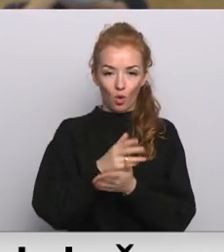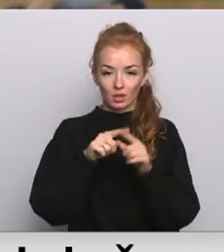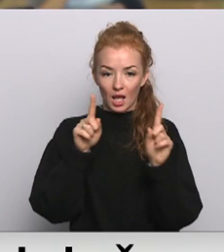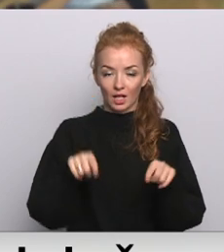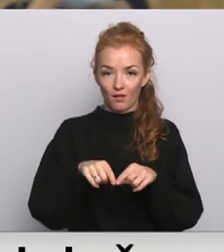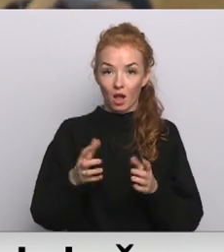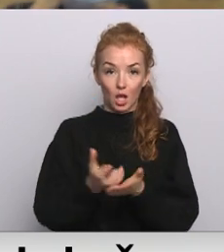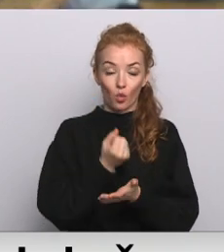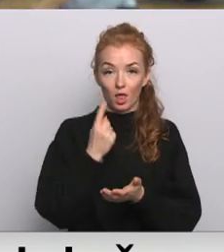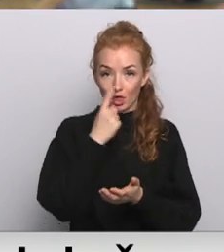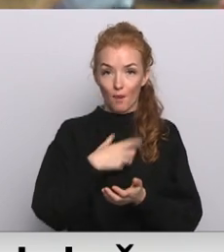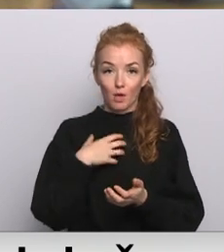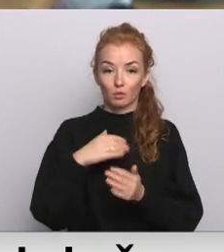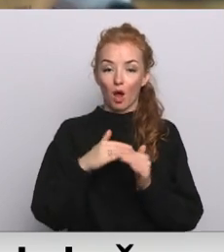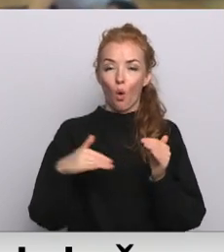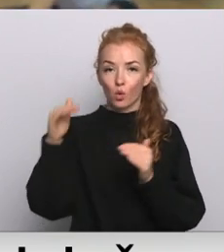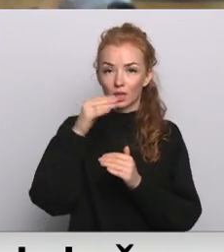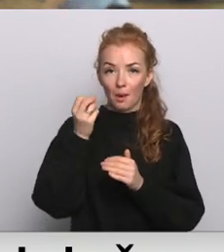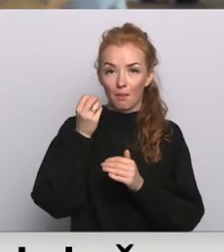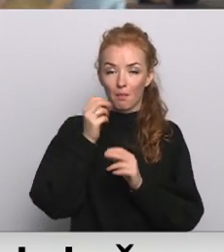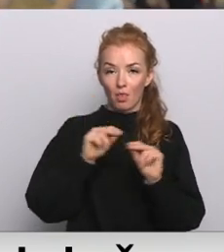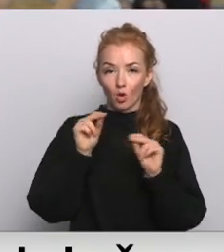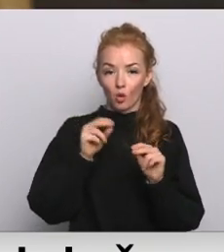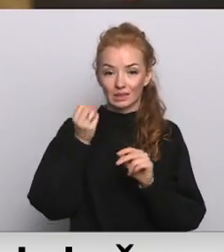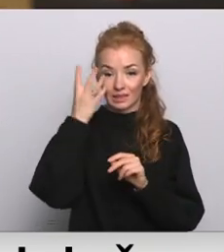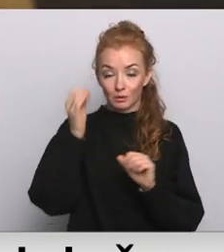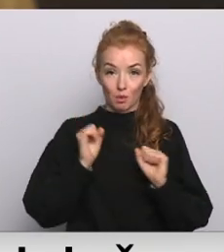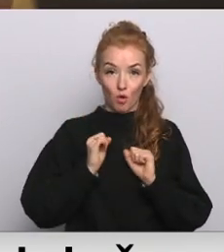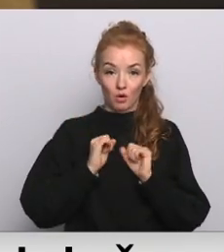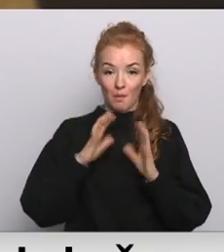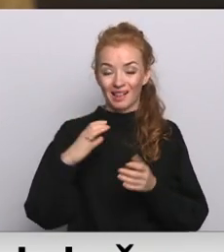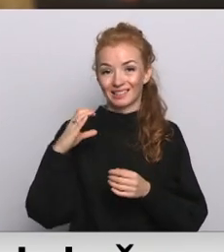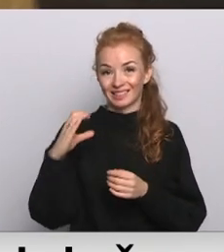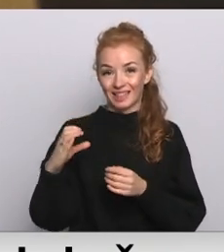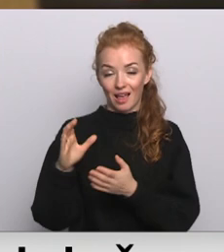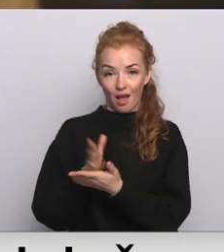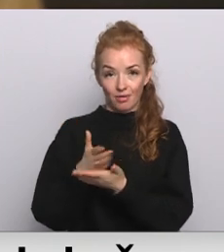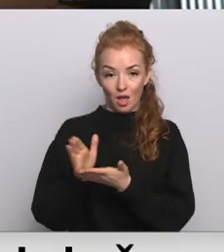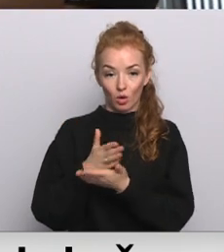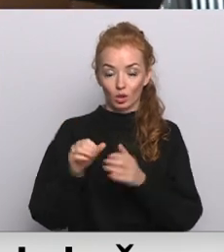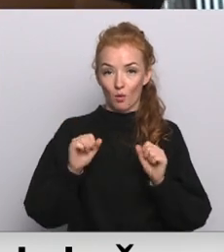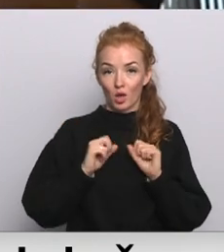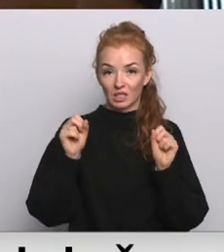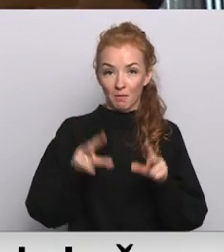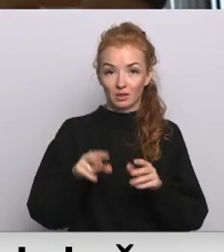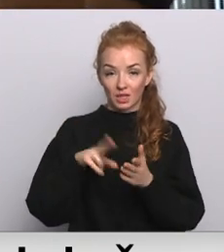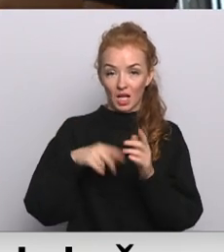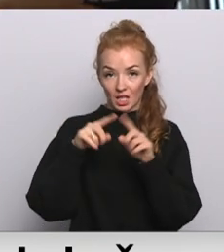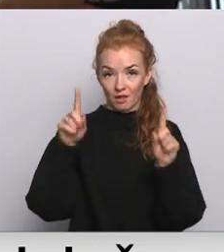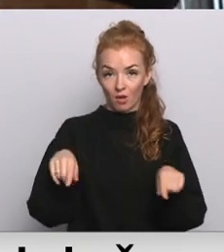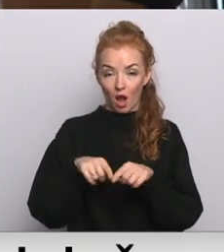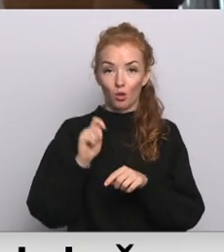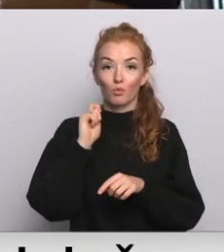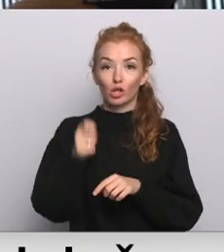certifikāti iegūšanai nepieciešama augstākā pedagoģiskā izglītība sportā. Savukārt C kategorijas sporta speciālista certifikātu